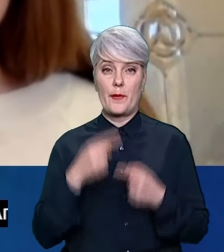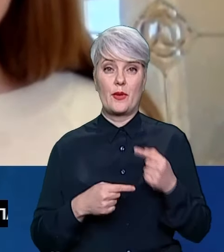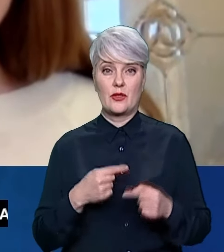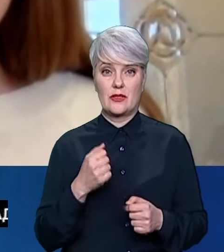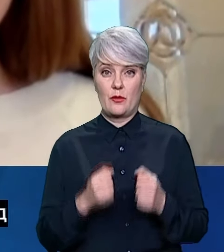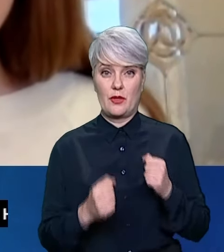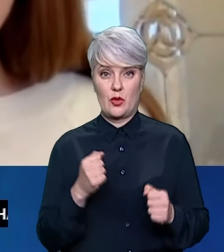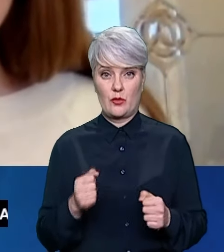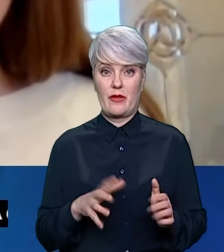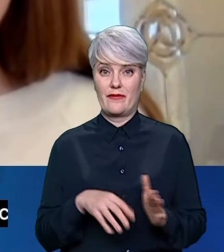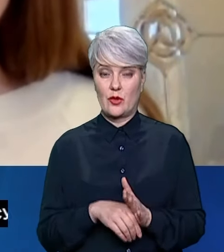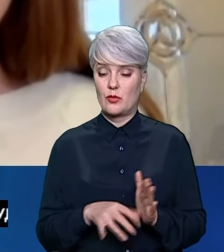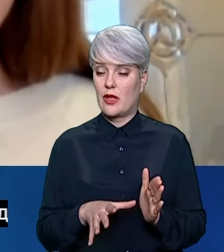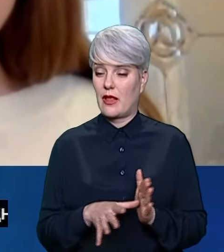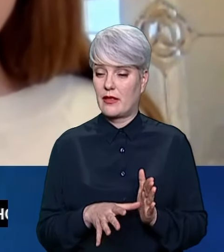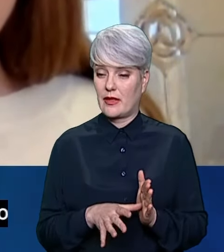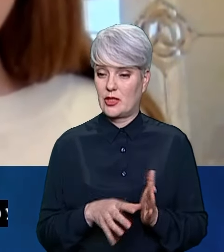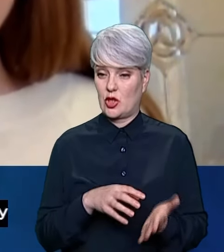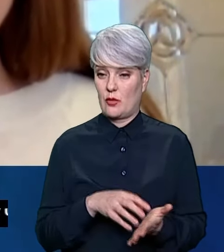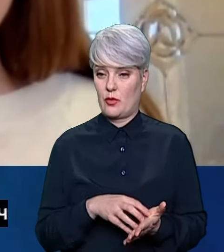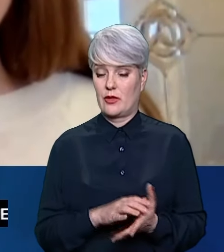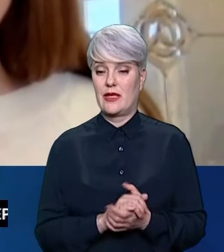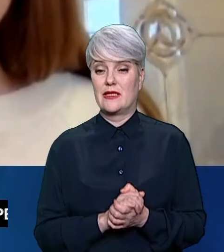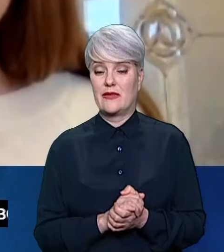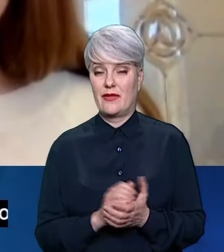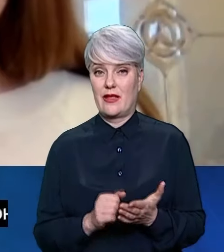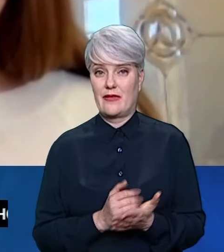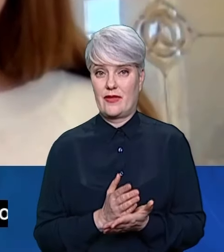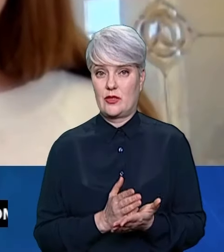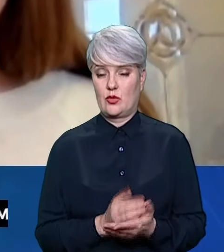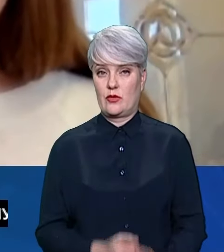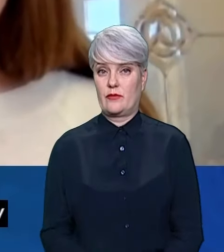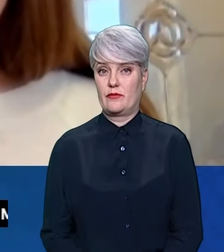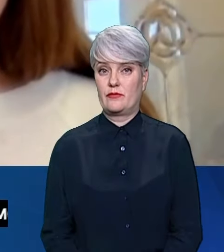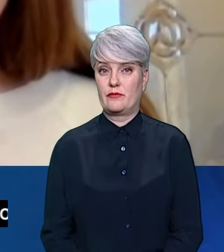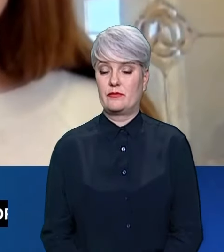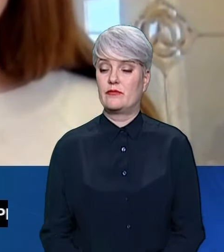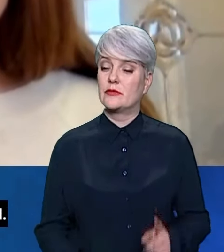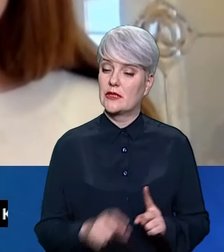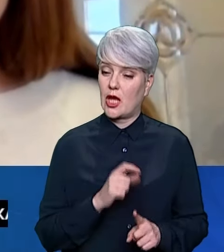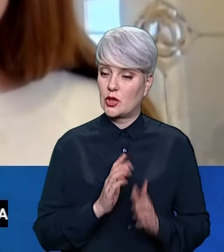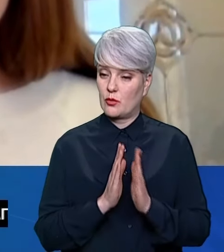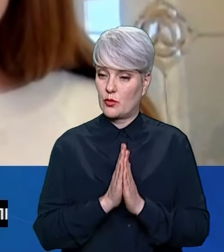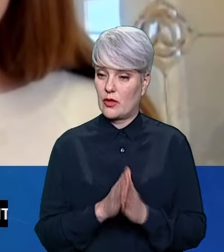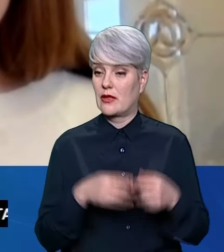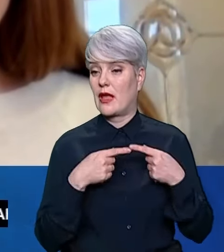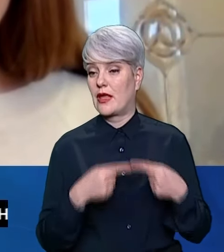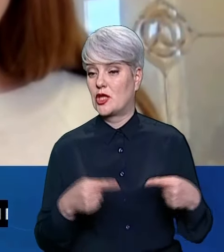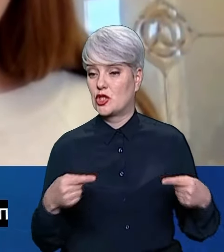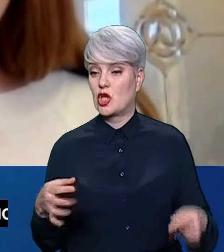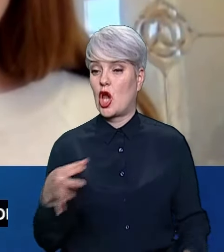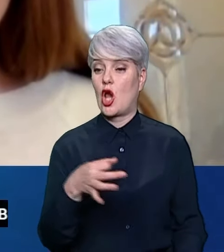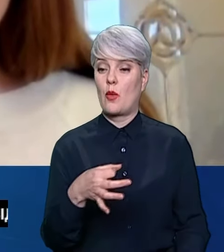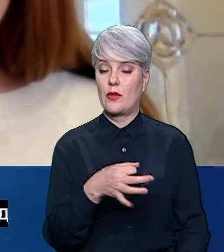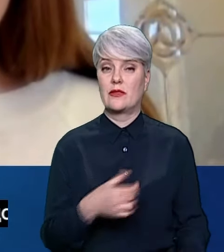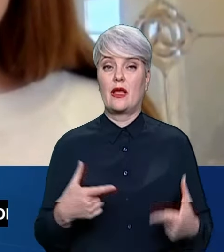обстрілами, і в тому числі і енергетичні об'єкти, і цивільна інфраструктура. Пані Світлано, а скажіть, будь ласка, для інших областей, для яких ще областей зараз